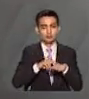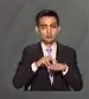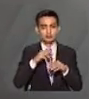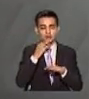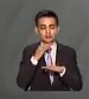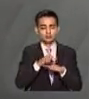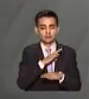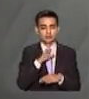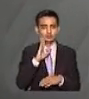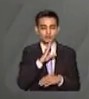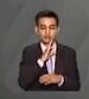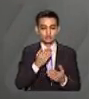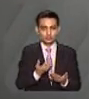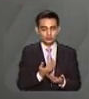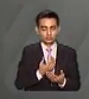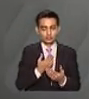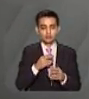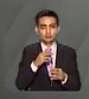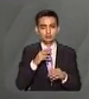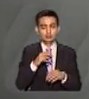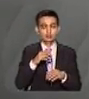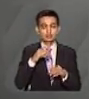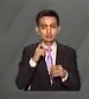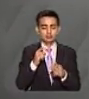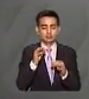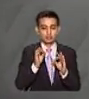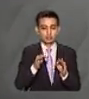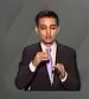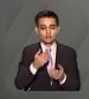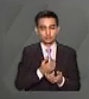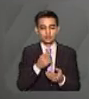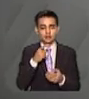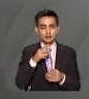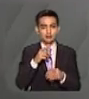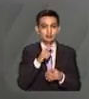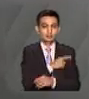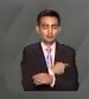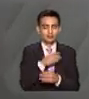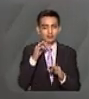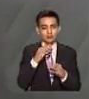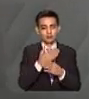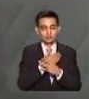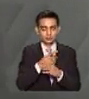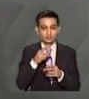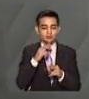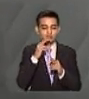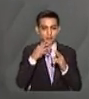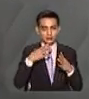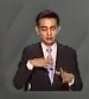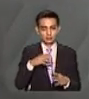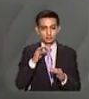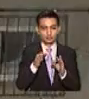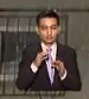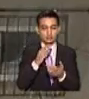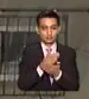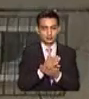что женщина жива и здорова, за медпомощью никуда не обращалась. Преступников до сих пор ищут. Дело возбудили по статье «Разбой». Это